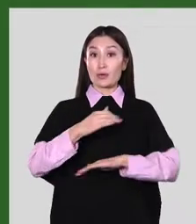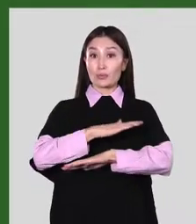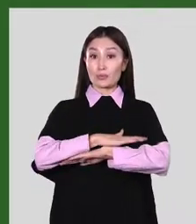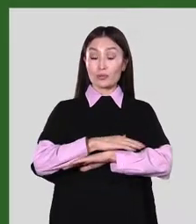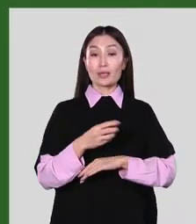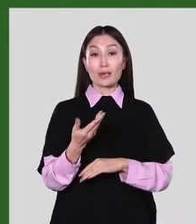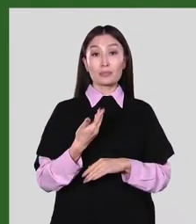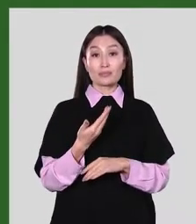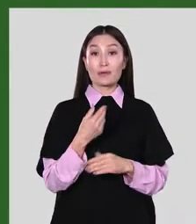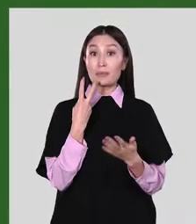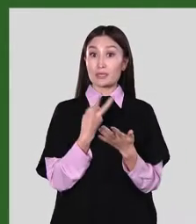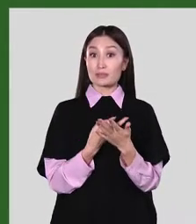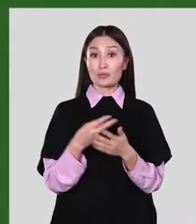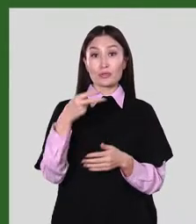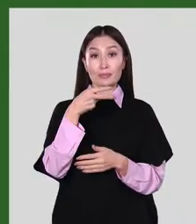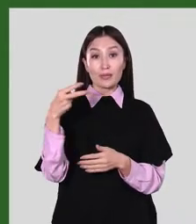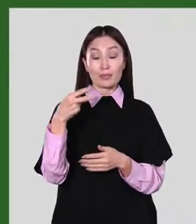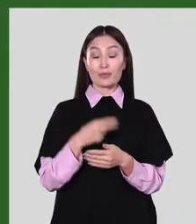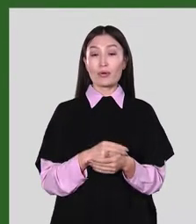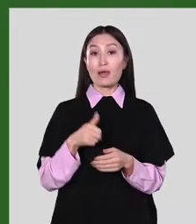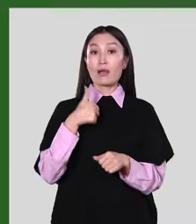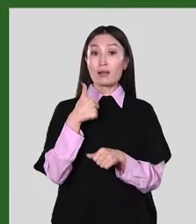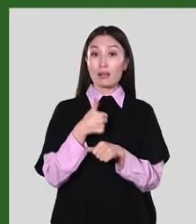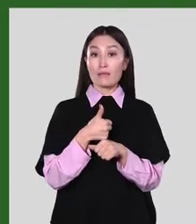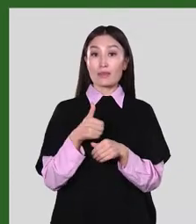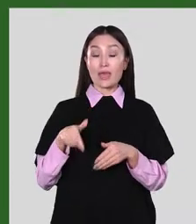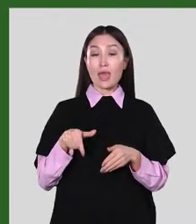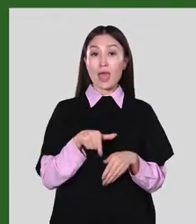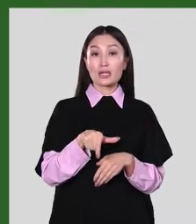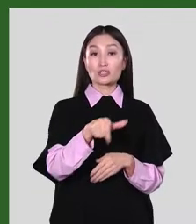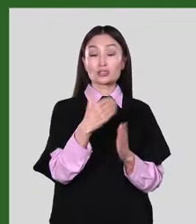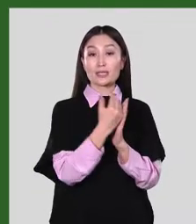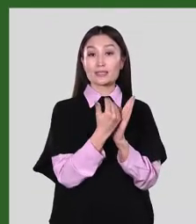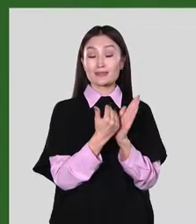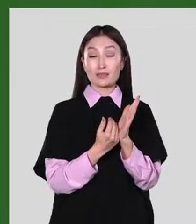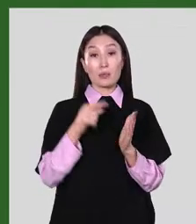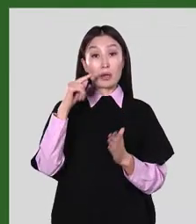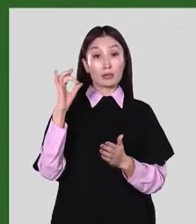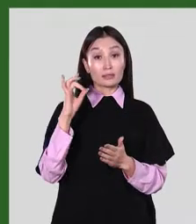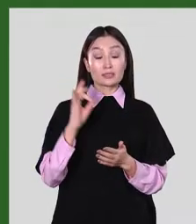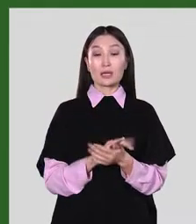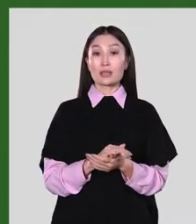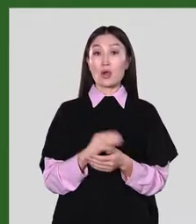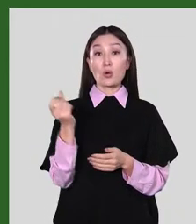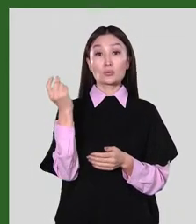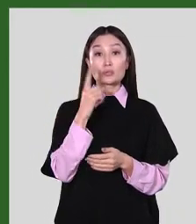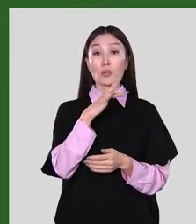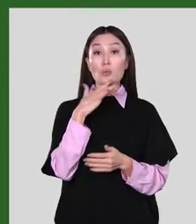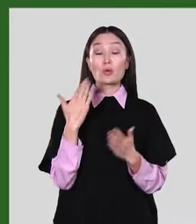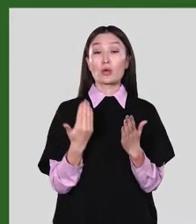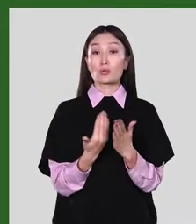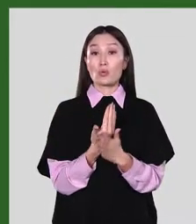мы с вами рассмотрим тему главные речные системы кыргызстана мы узнаем много нового